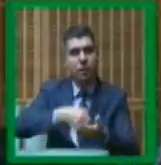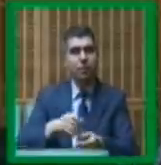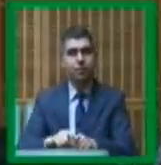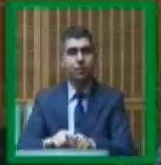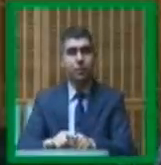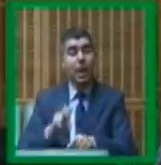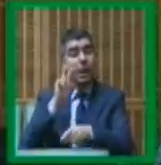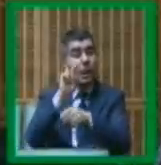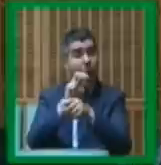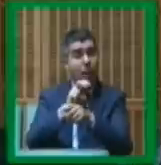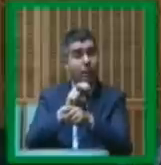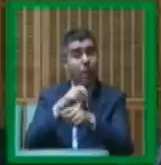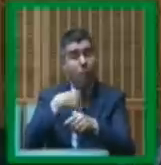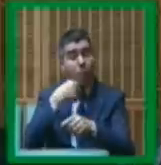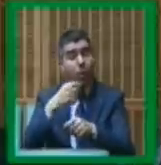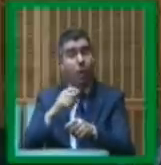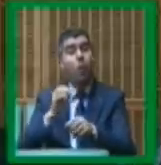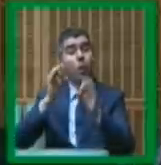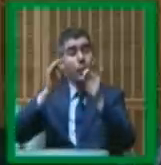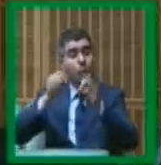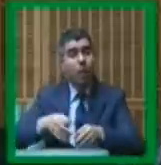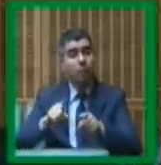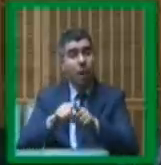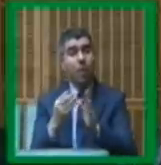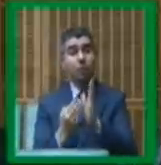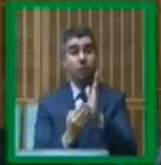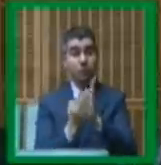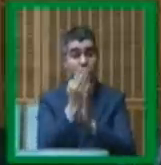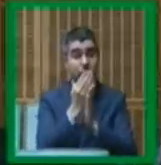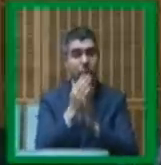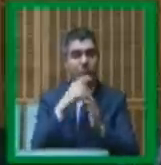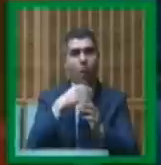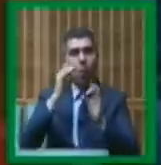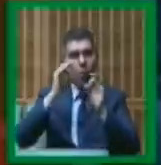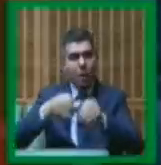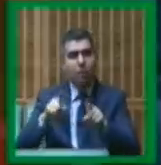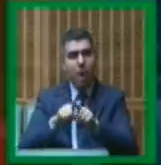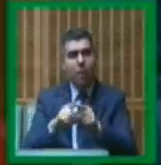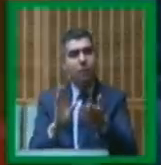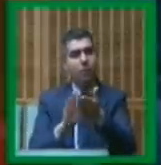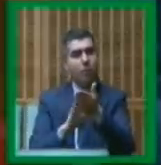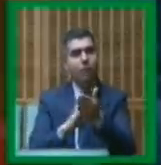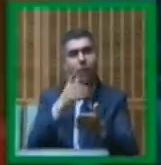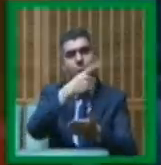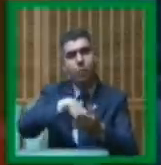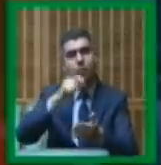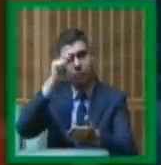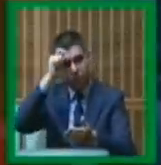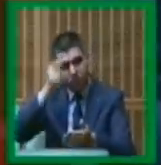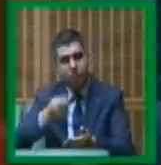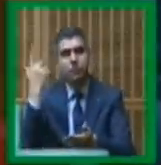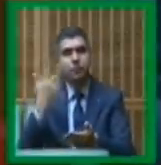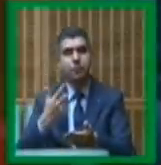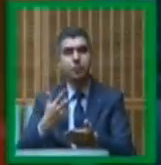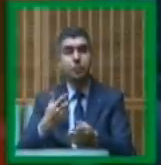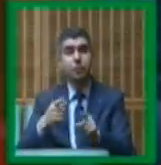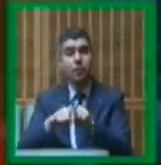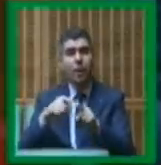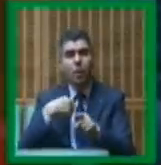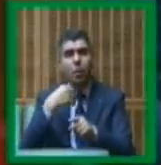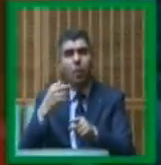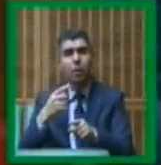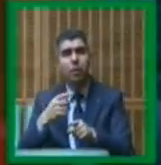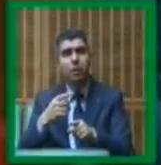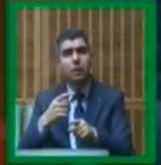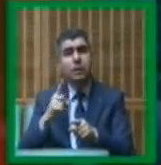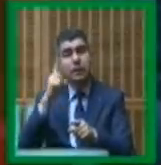المديونية، نعم حققتم تقدم ملموس في التحكم في العجز، هذا نصفق له، ولكن على حساب ماذا؟